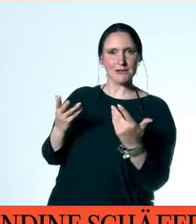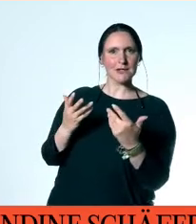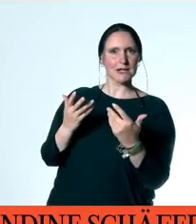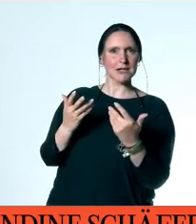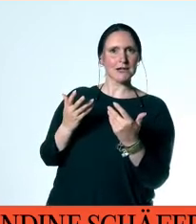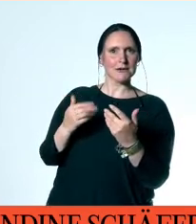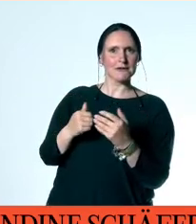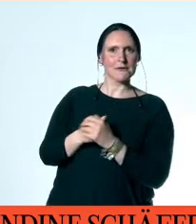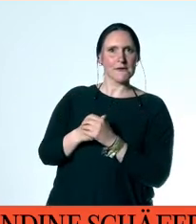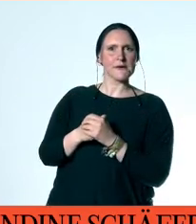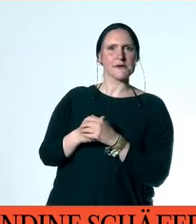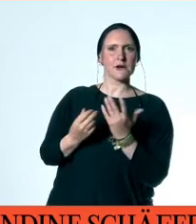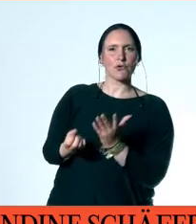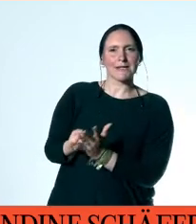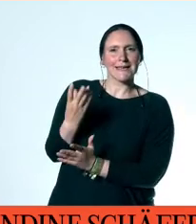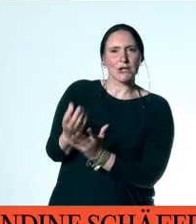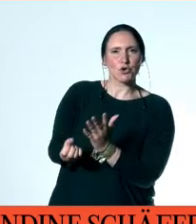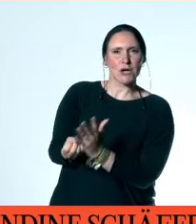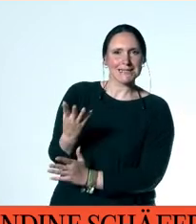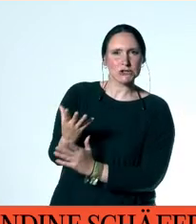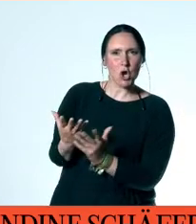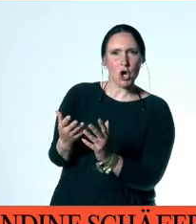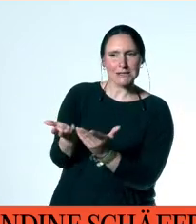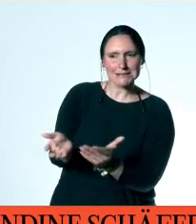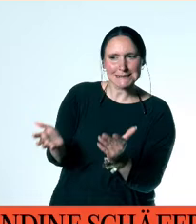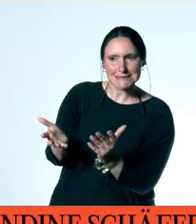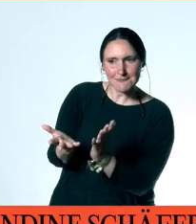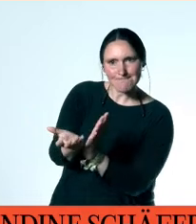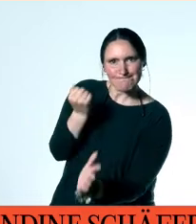Und eben auch davon profitiert, dass es sehr, sehr viel